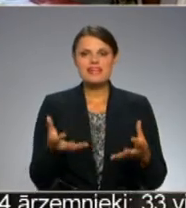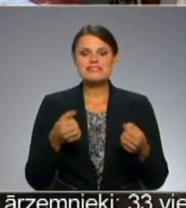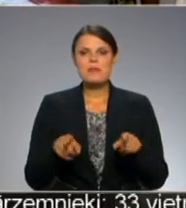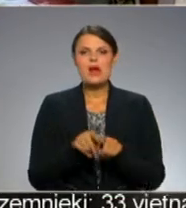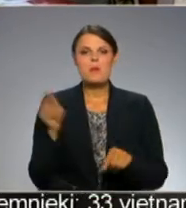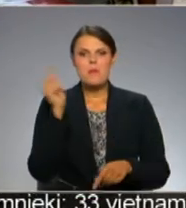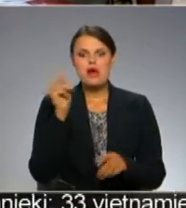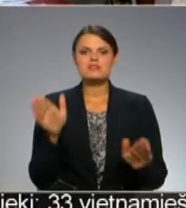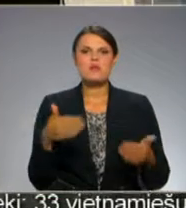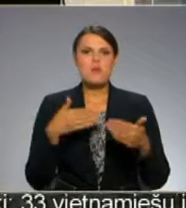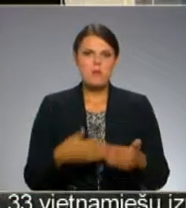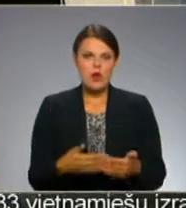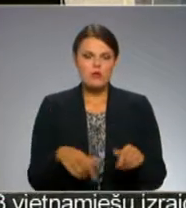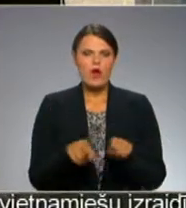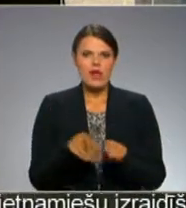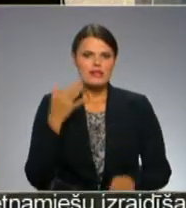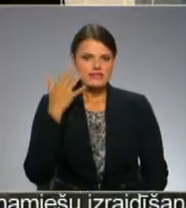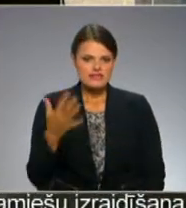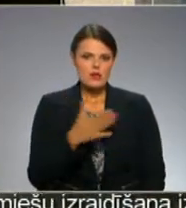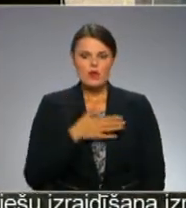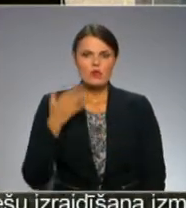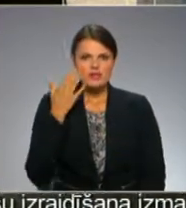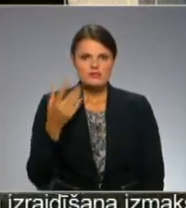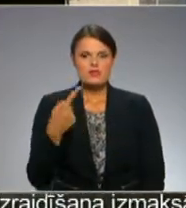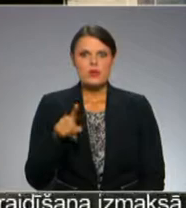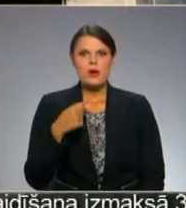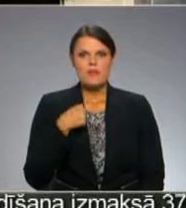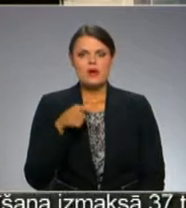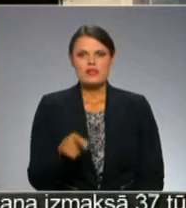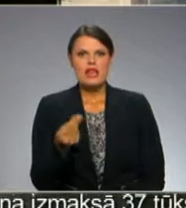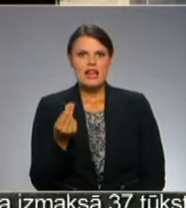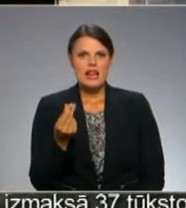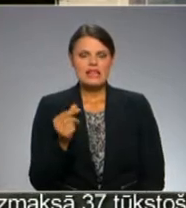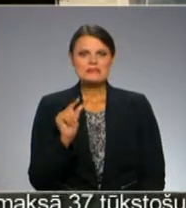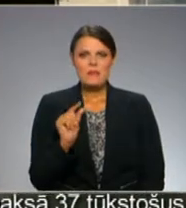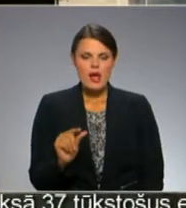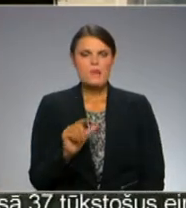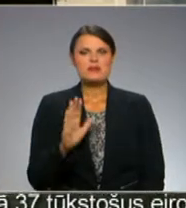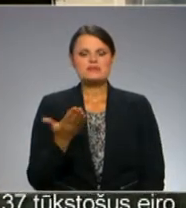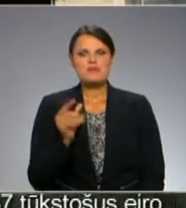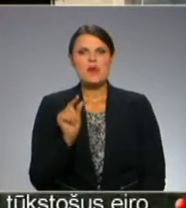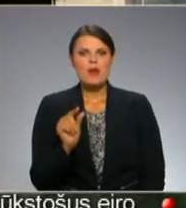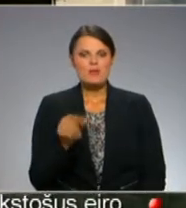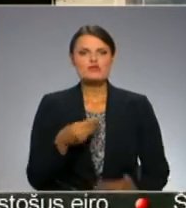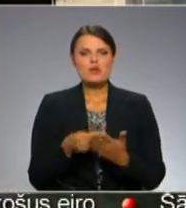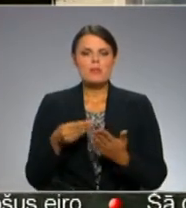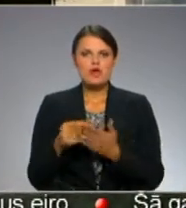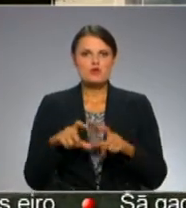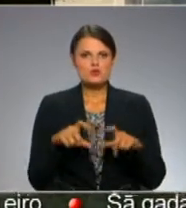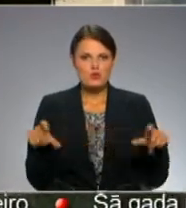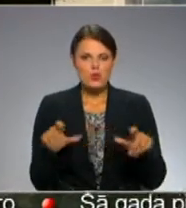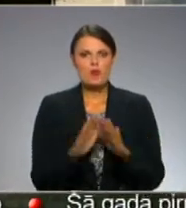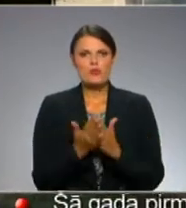saucamo mācību paku. Arī cerēju, jā, dikti cerēju, jo man tie līdzekļi. Pamaz ir, bet pa bišķam pērka skoliņai,